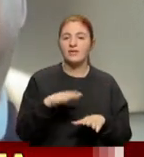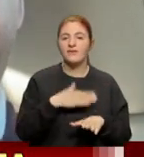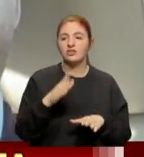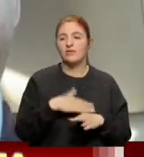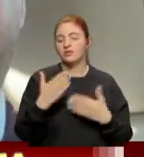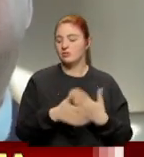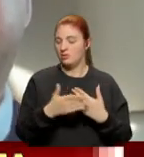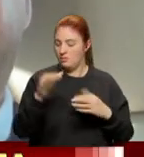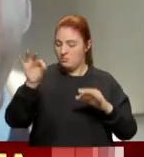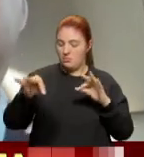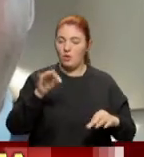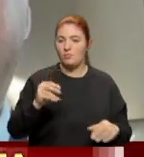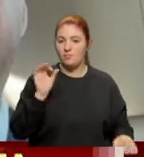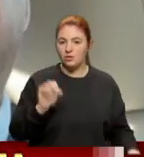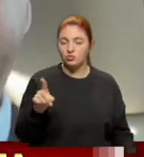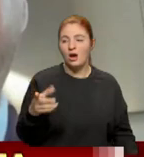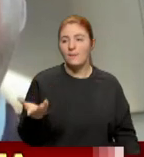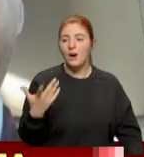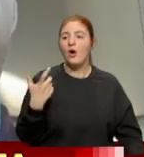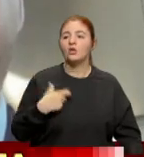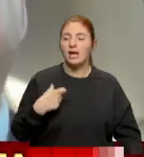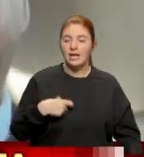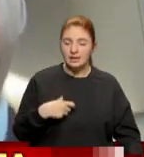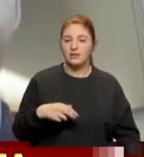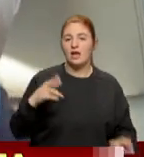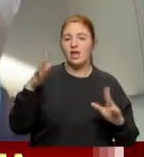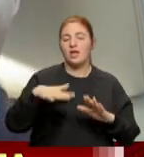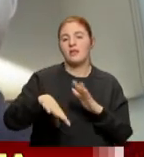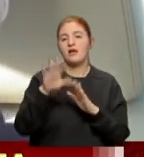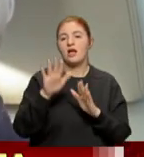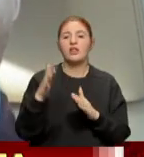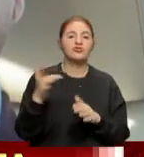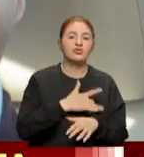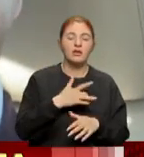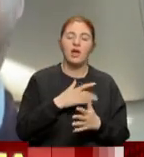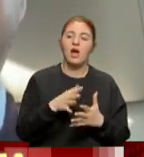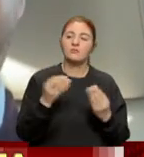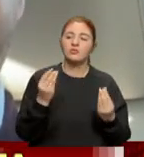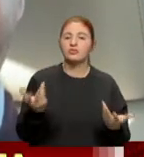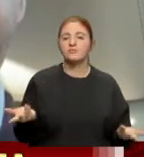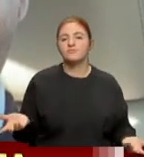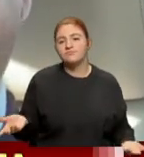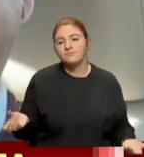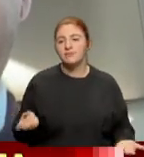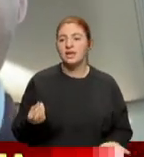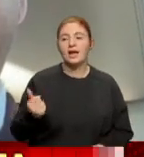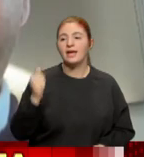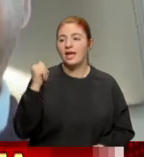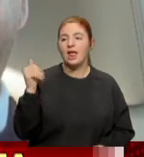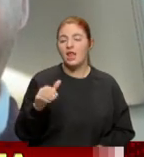yavaş yardımlar yerlerine ulaşmaya başlıyor. Ama özellikle enkaz altında kalan canlar tabii kaybedilince onlar geri